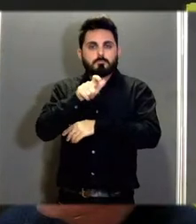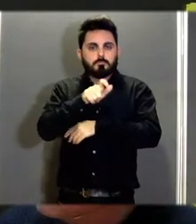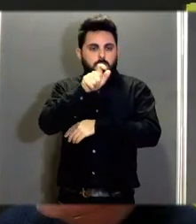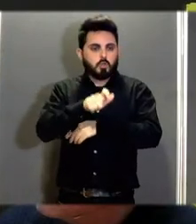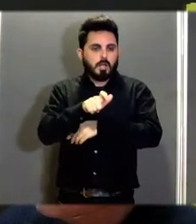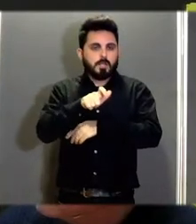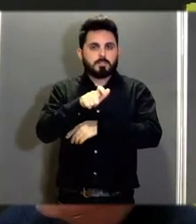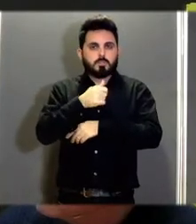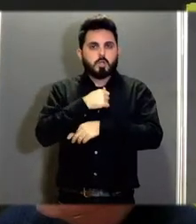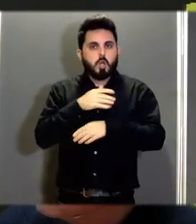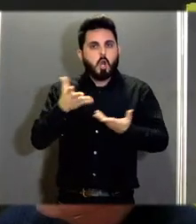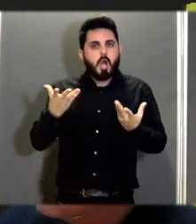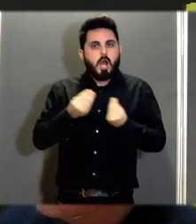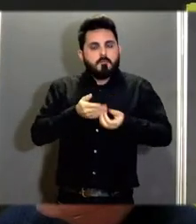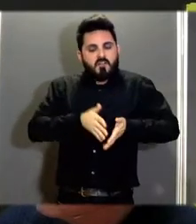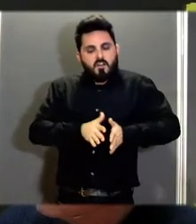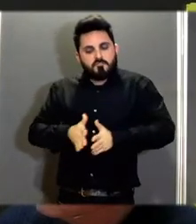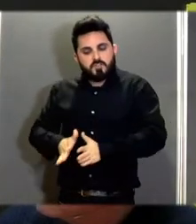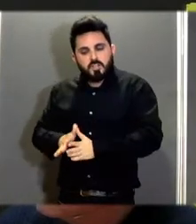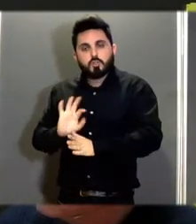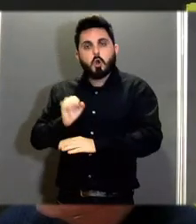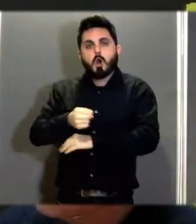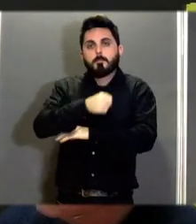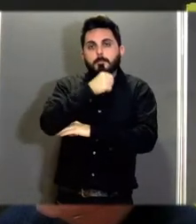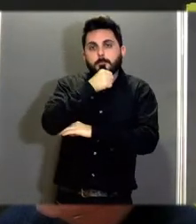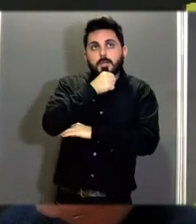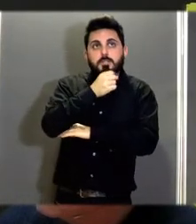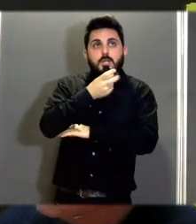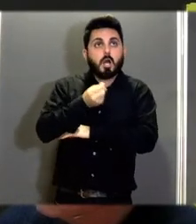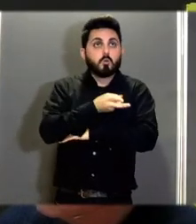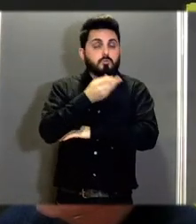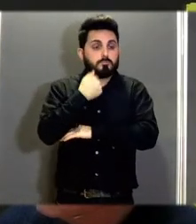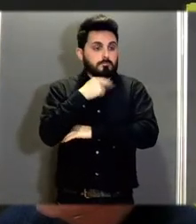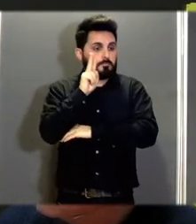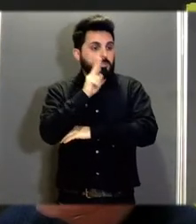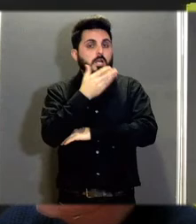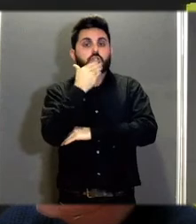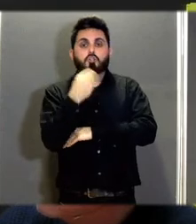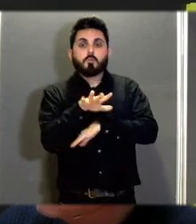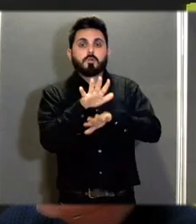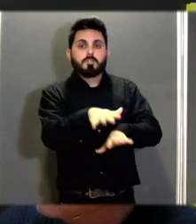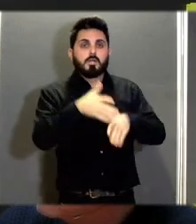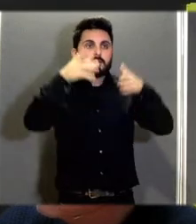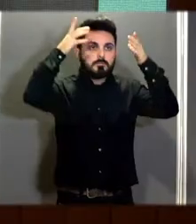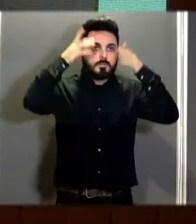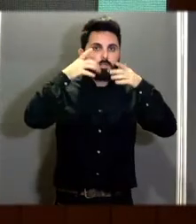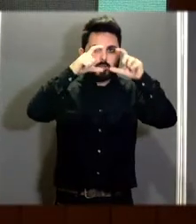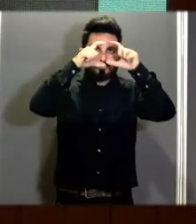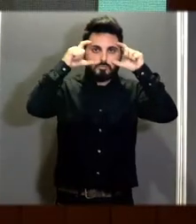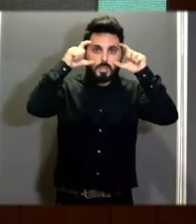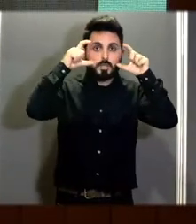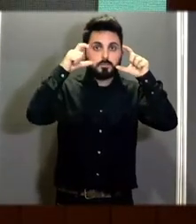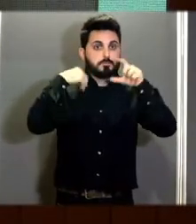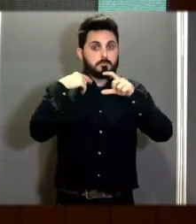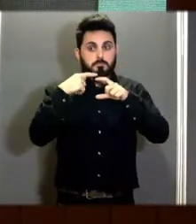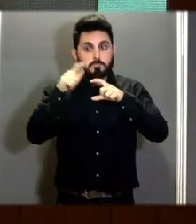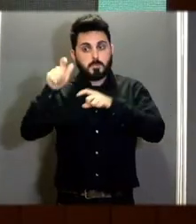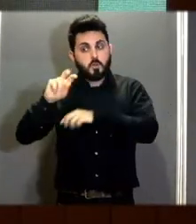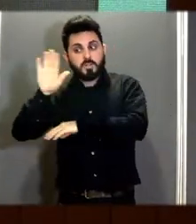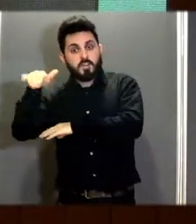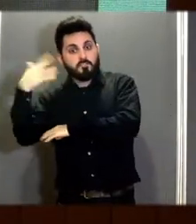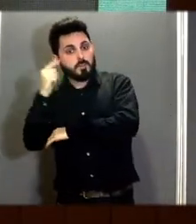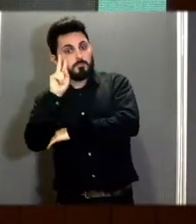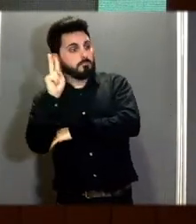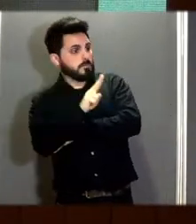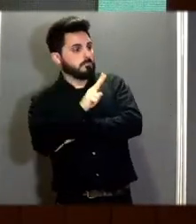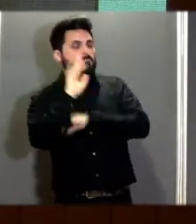gran, tota la gent, quan veia sortir els joves amb els cascos i amb les ulleres anti-impacte, els aplaudia, perquè eren